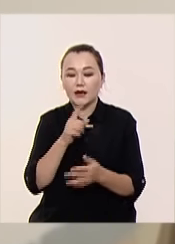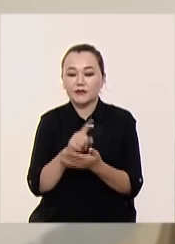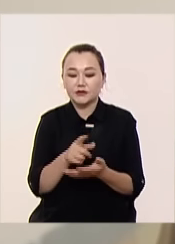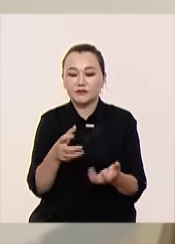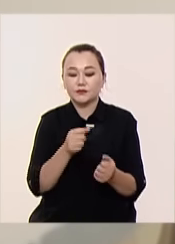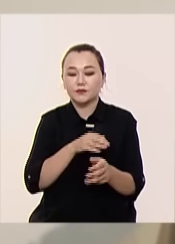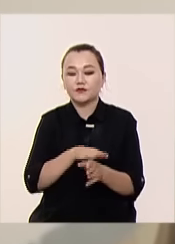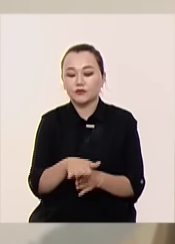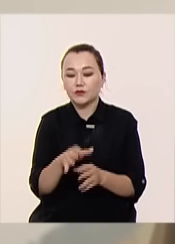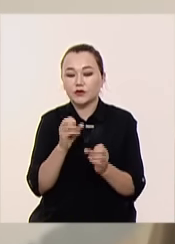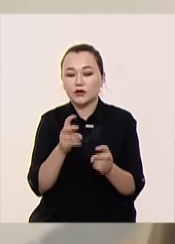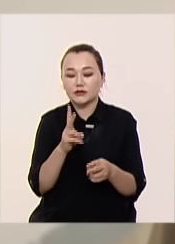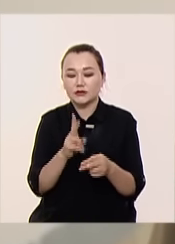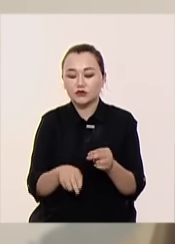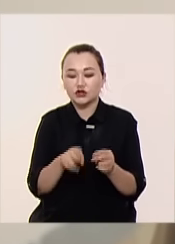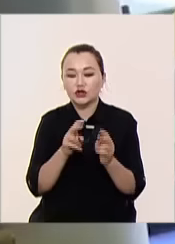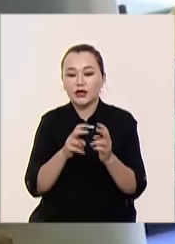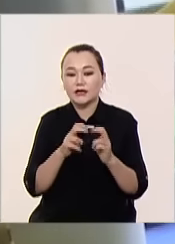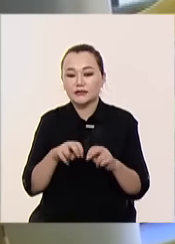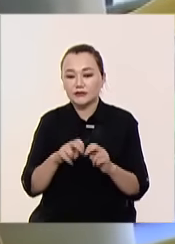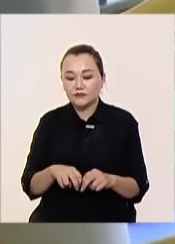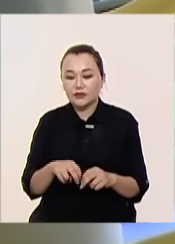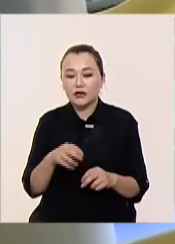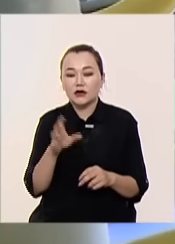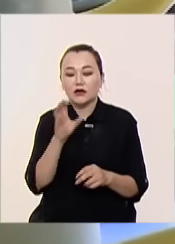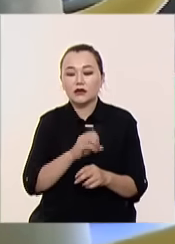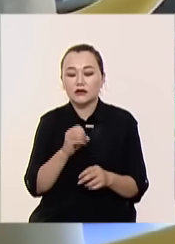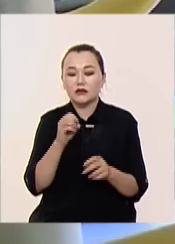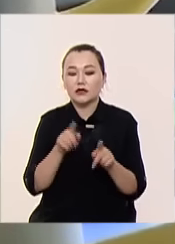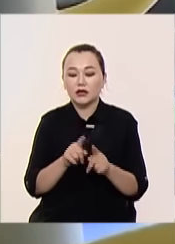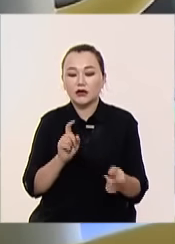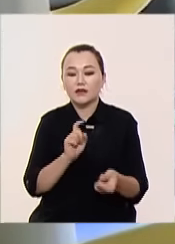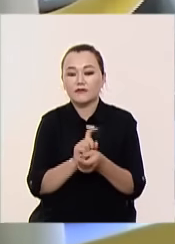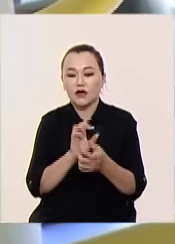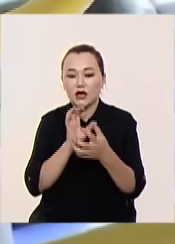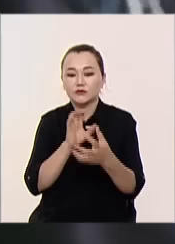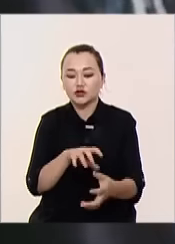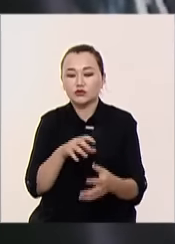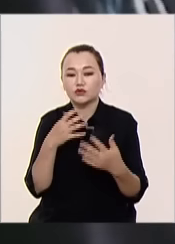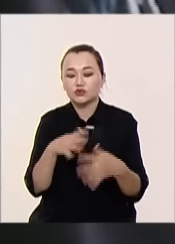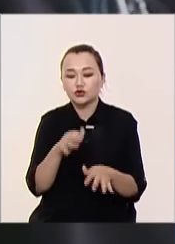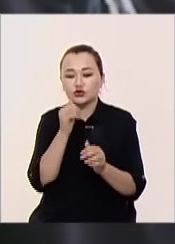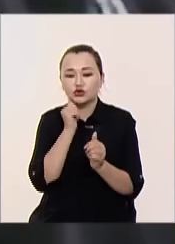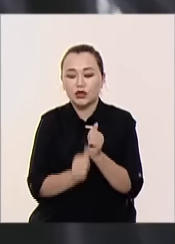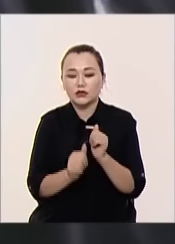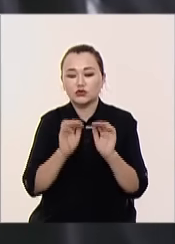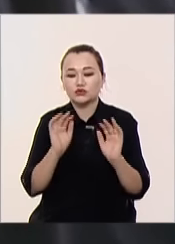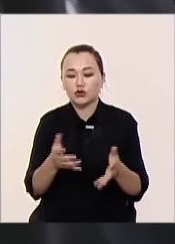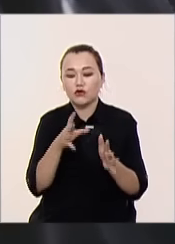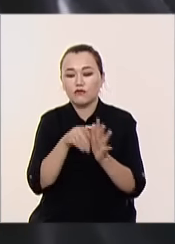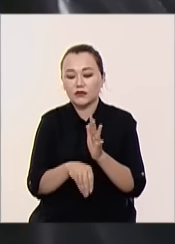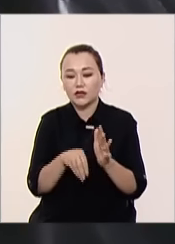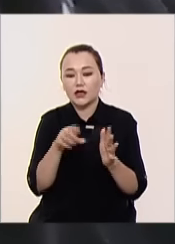примем меры, как только завершится расследование. В автопарке говорят, что такие конфликты в общественном транспорте участились после введения